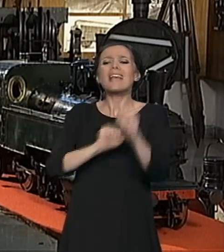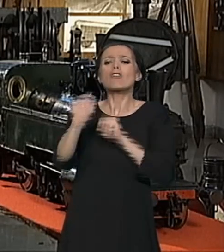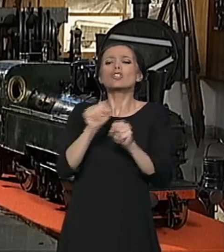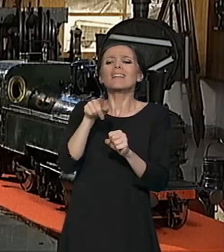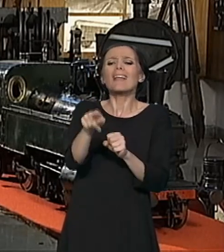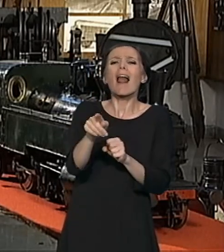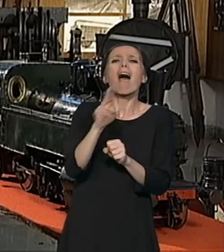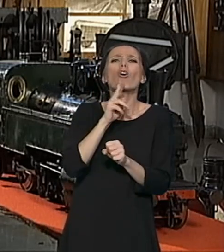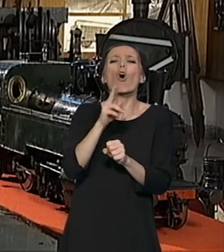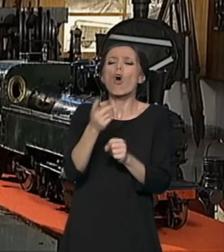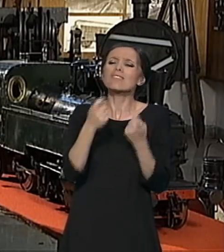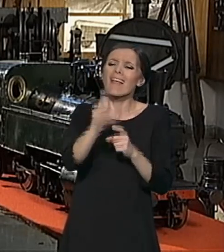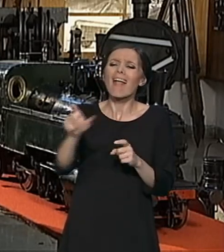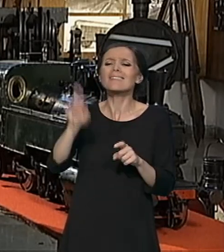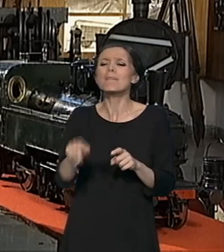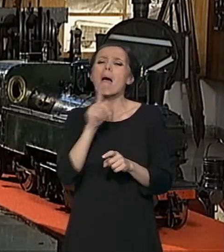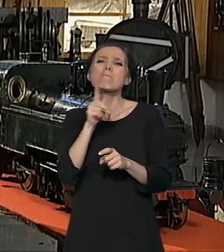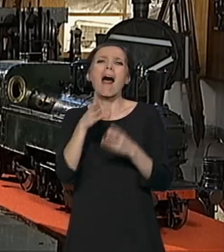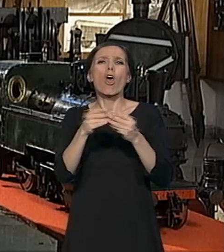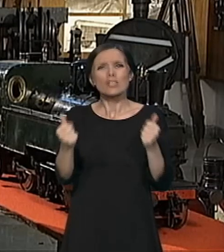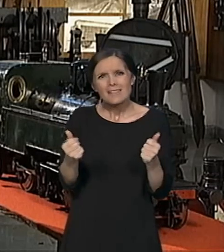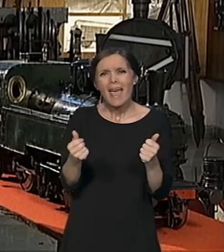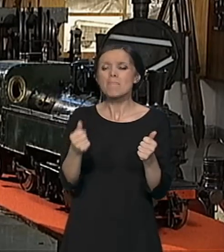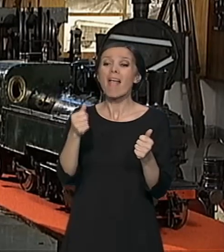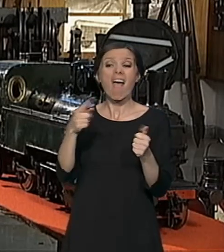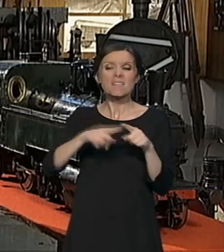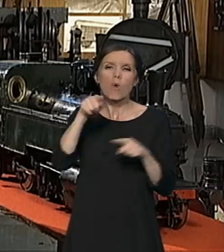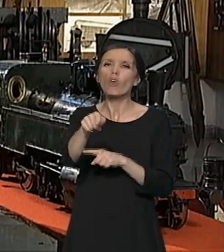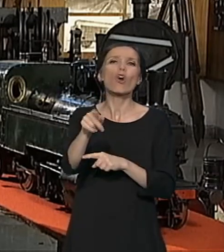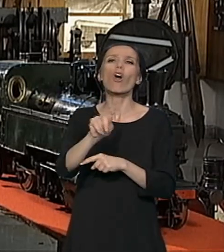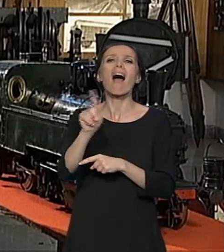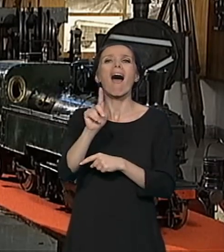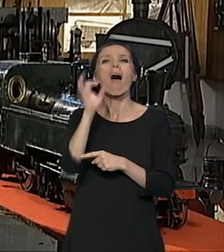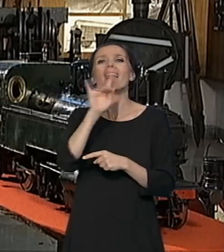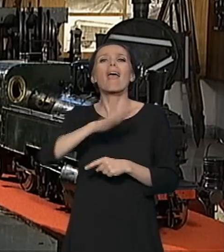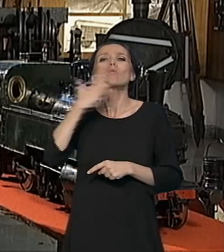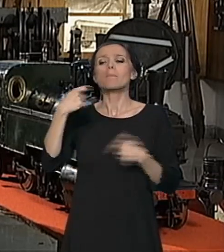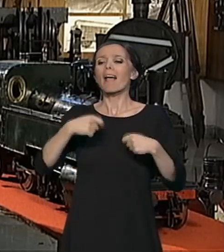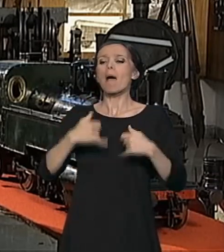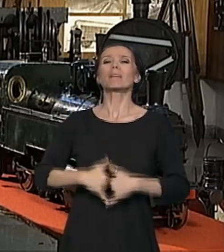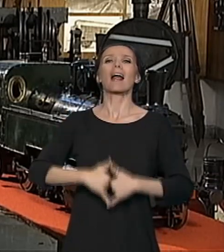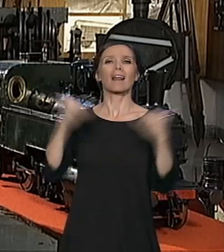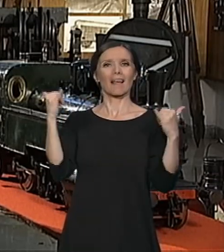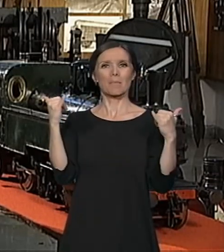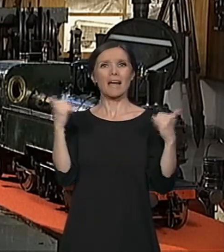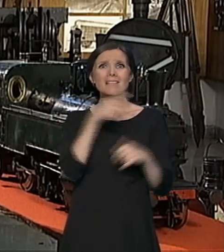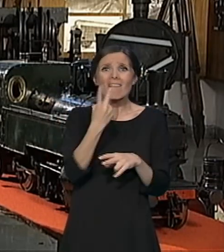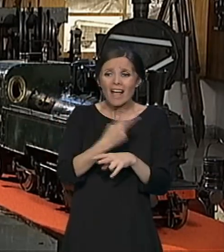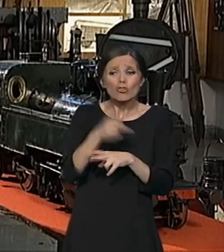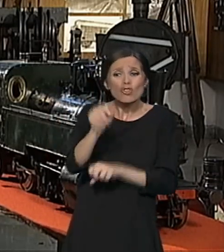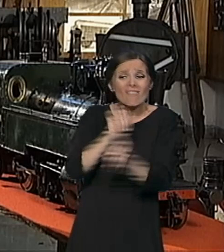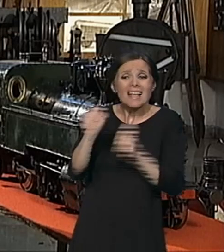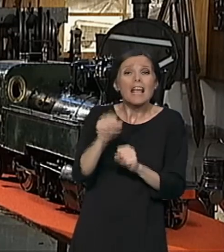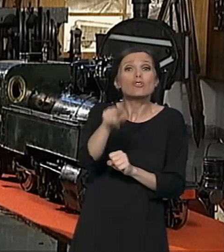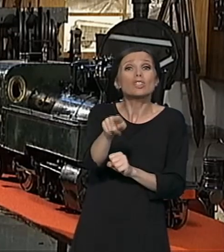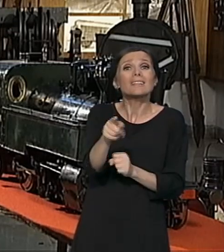posjed nije bio u stanju da proizvodi za tržište. Ali šta je tu nerealno? Da je pustila da propadnu